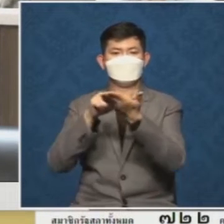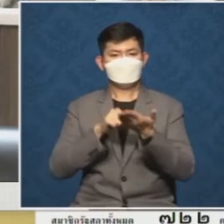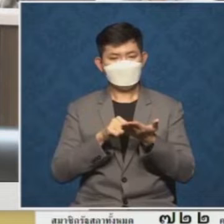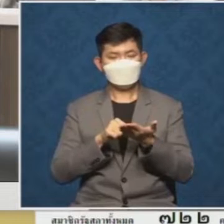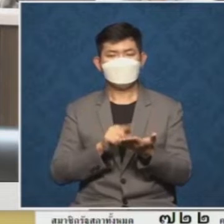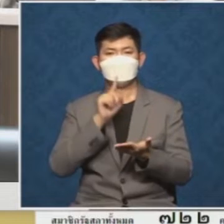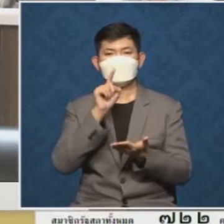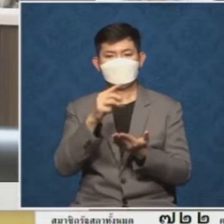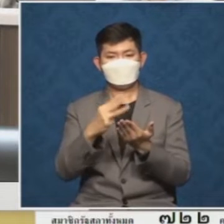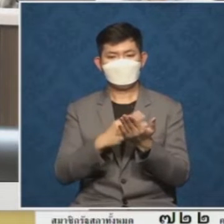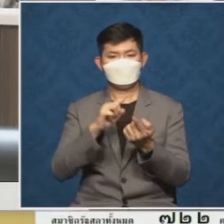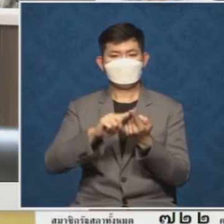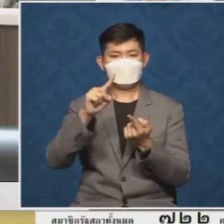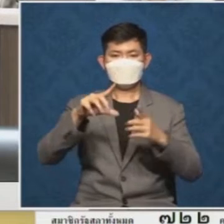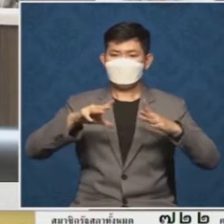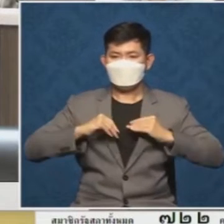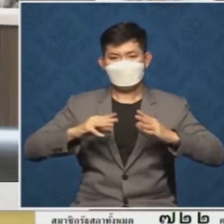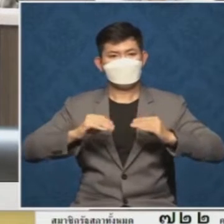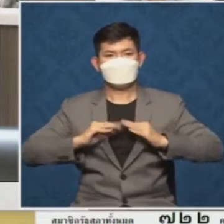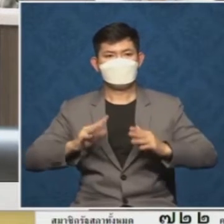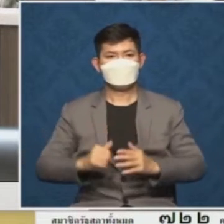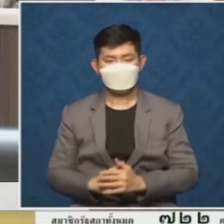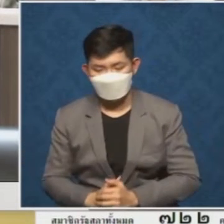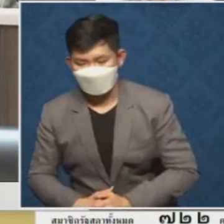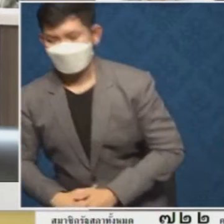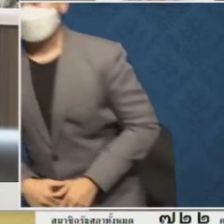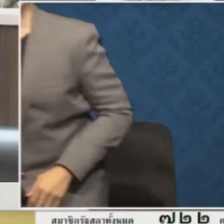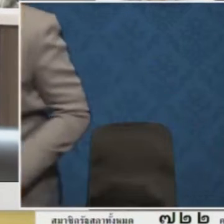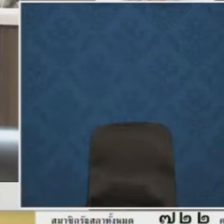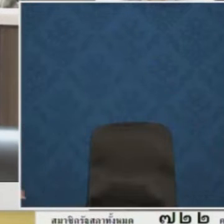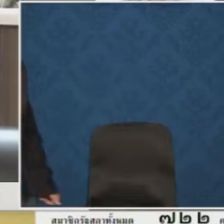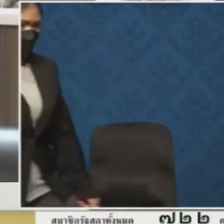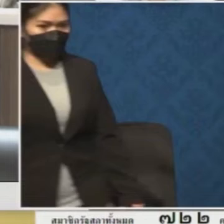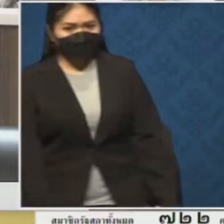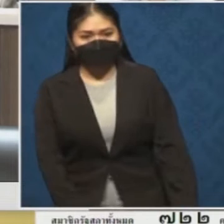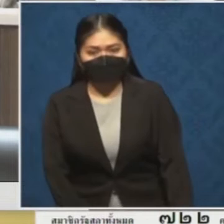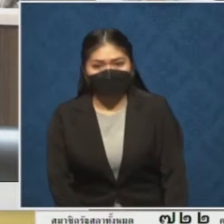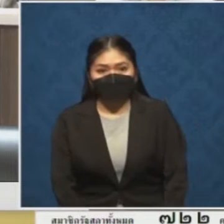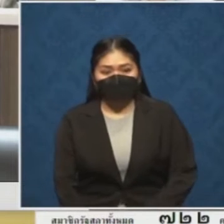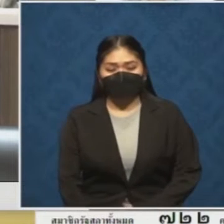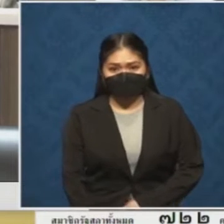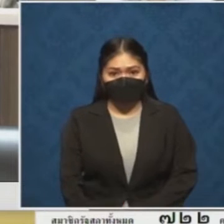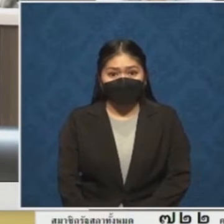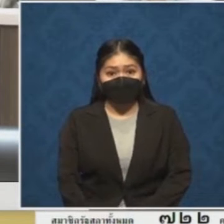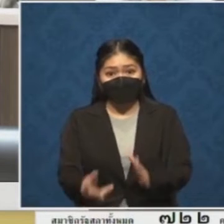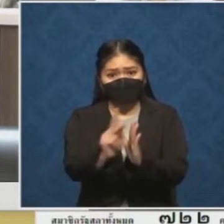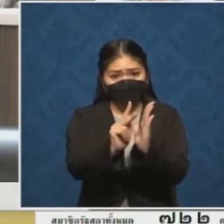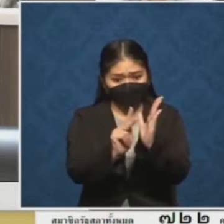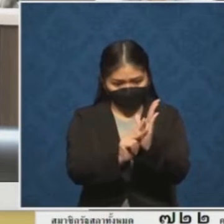การในวาระที่1อีกครั้งหนึ่งพอมาถึงกฎหมายฉบับนี้ก็เป็นเรื่องที่เกี่